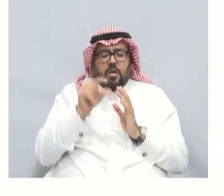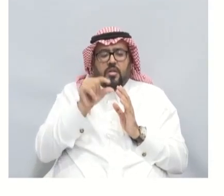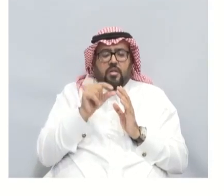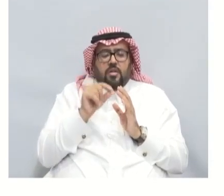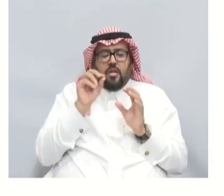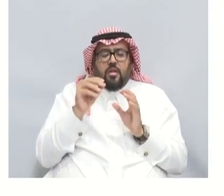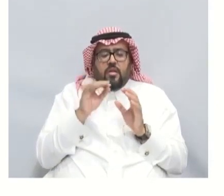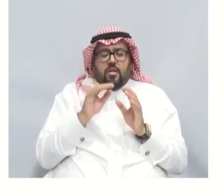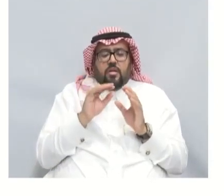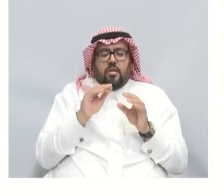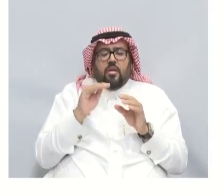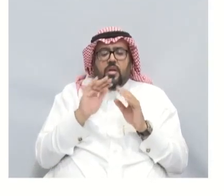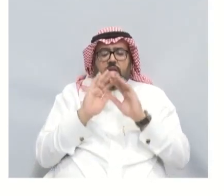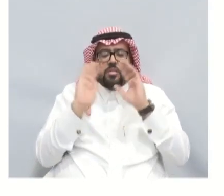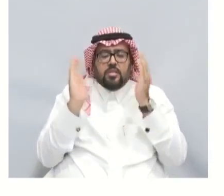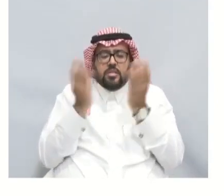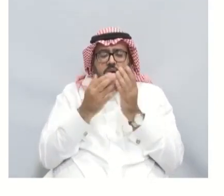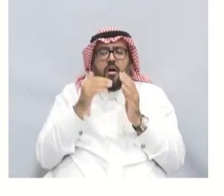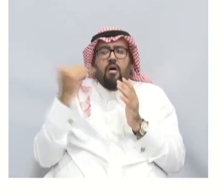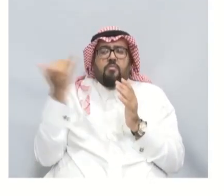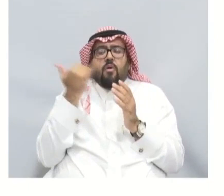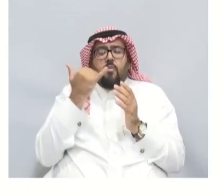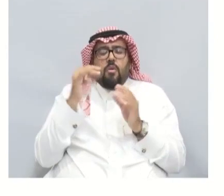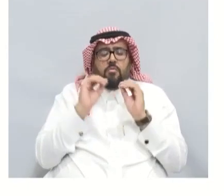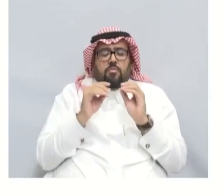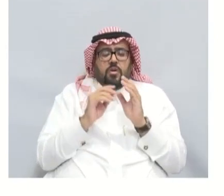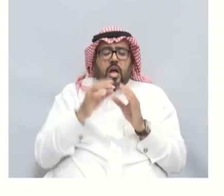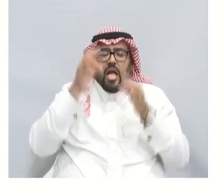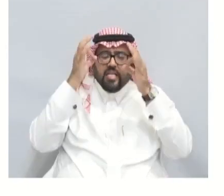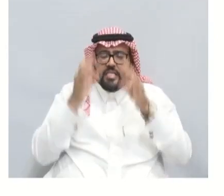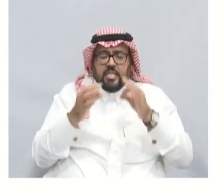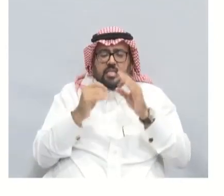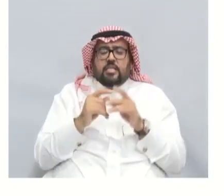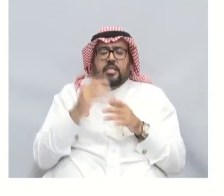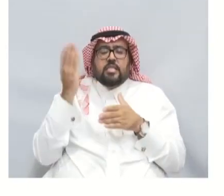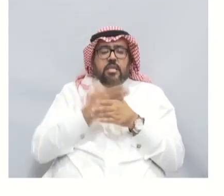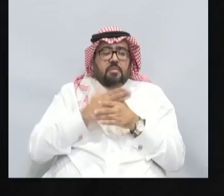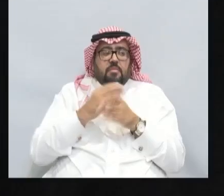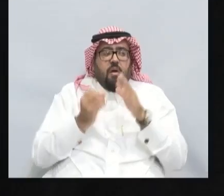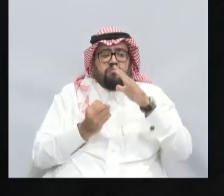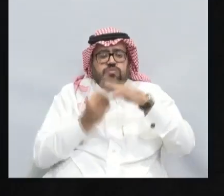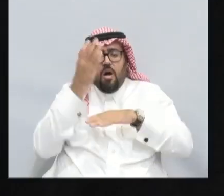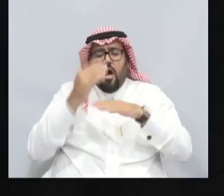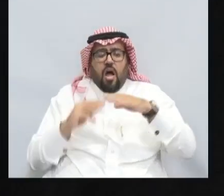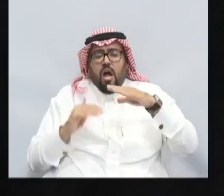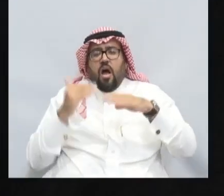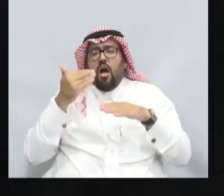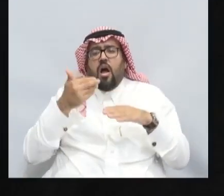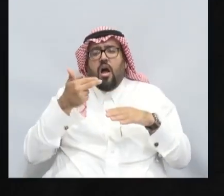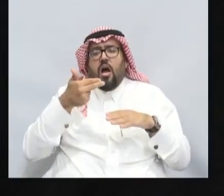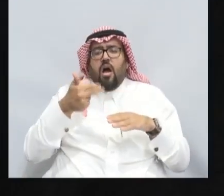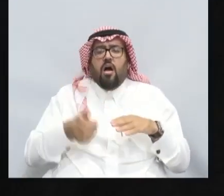المخروطية غازات أحد النواتج الأساسية، لأنه سبب ثوران هذا البركان